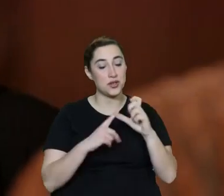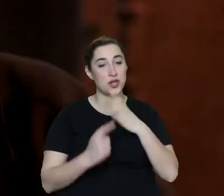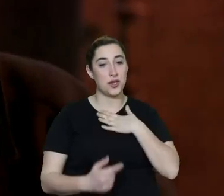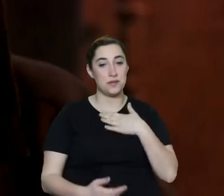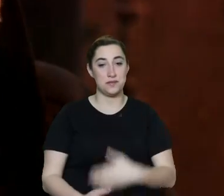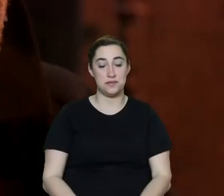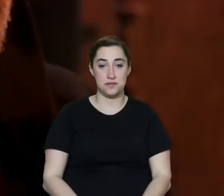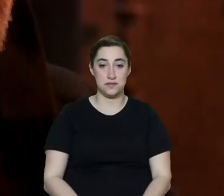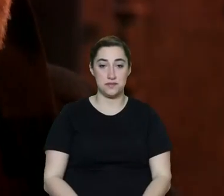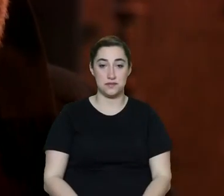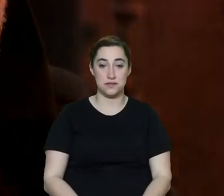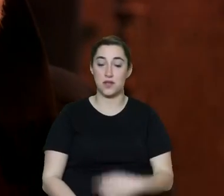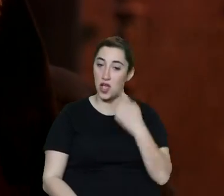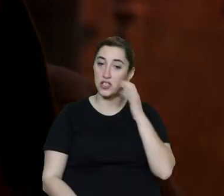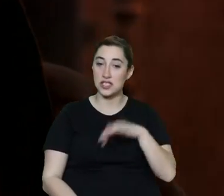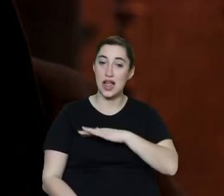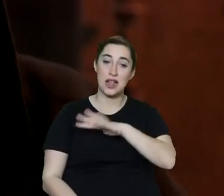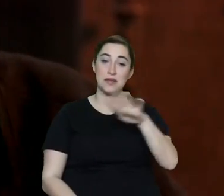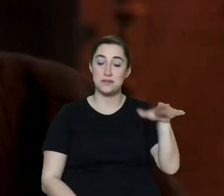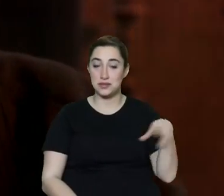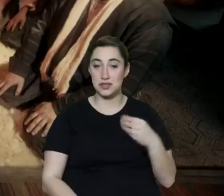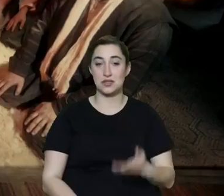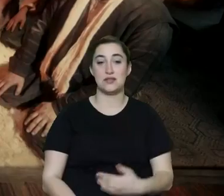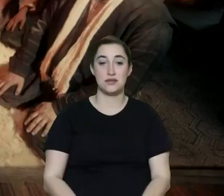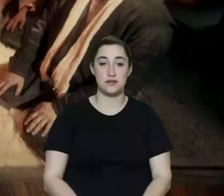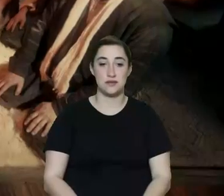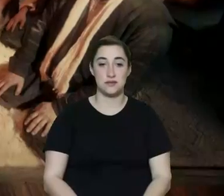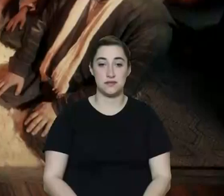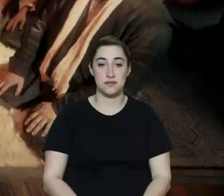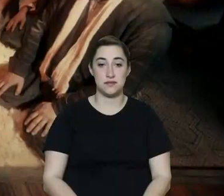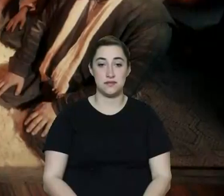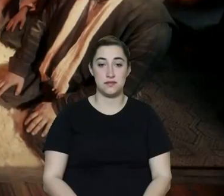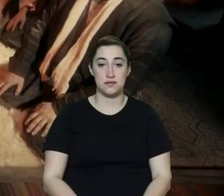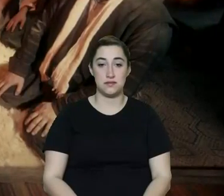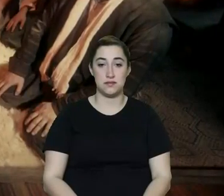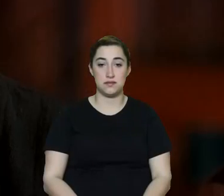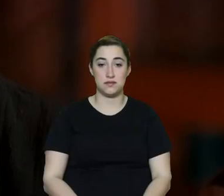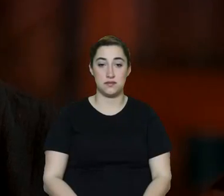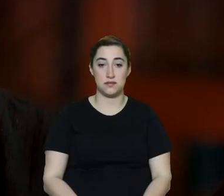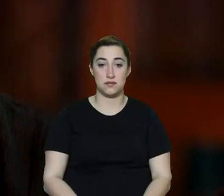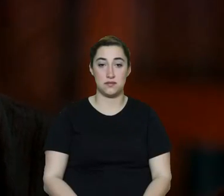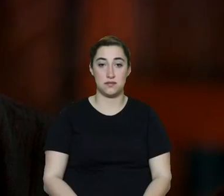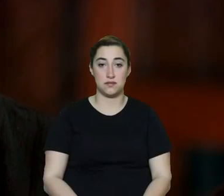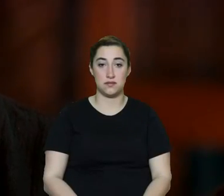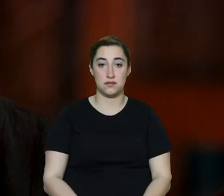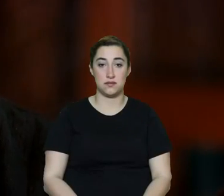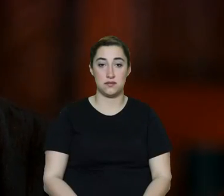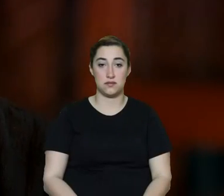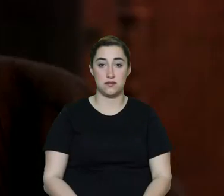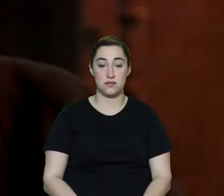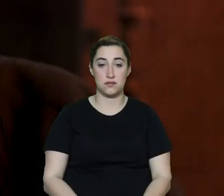şeyhim. Hoş gelmişsiniz ağalar. Ellerini göğsüne koyup hafifçe öne eğildiler. Yunus kavuksuz.